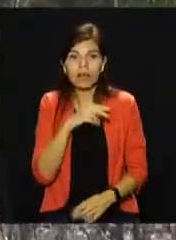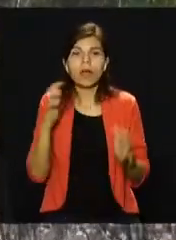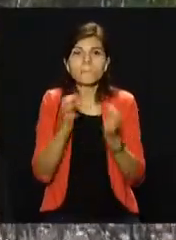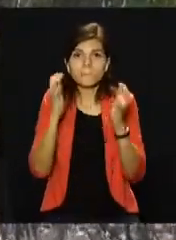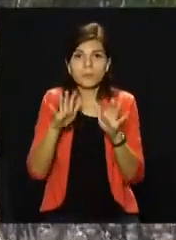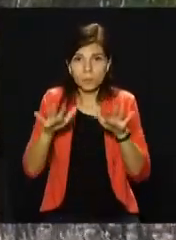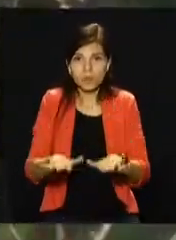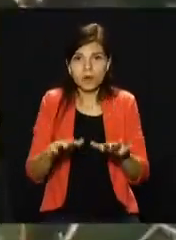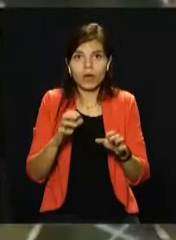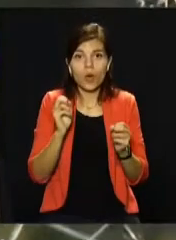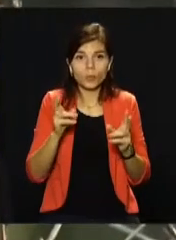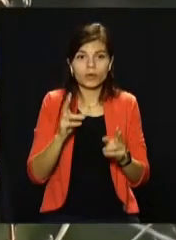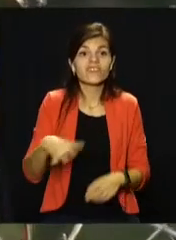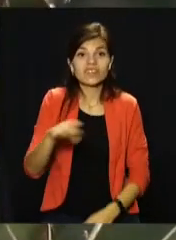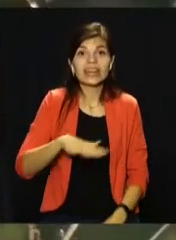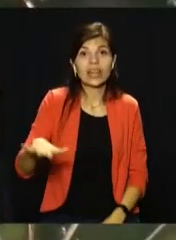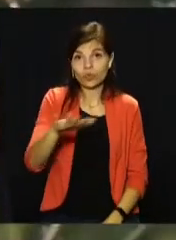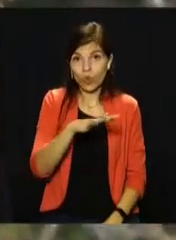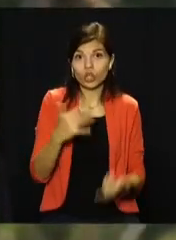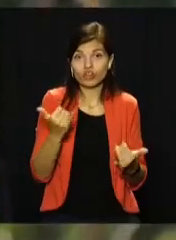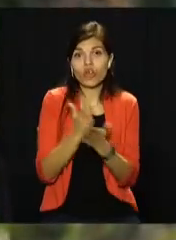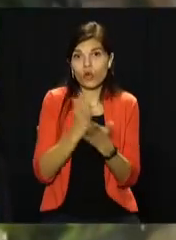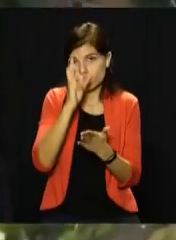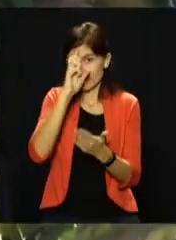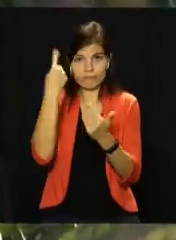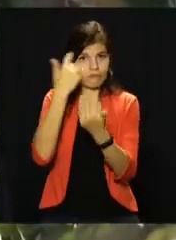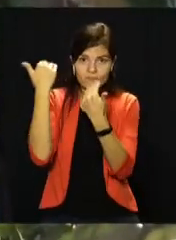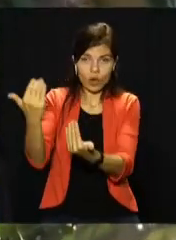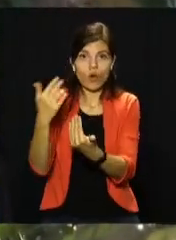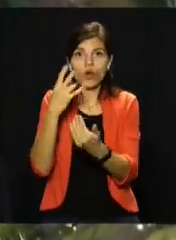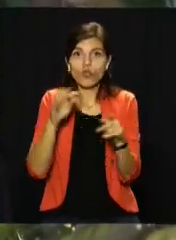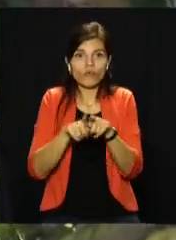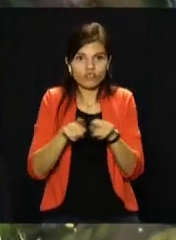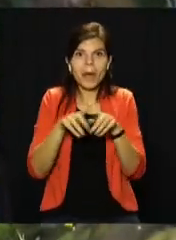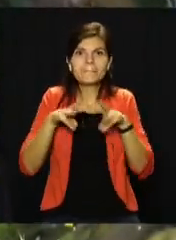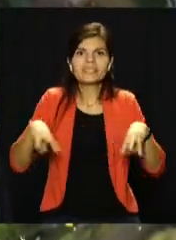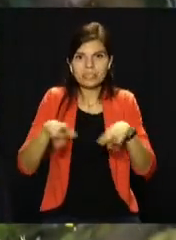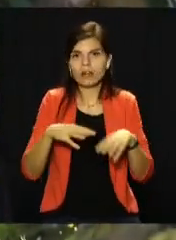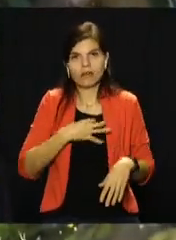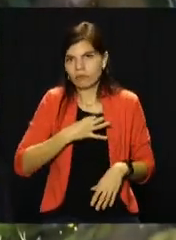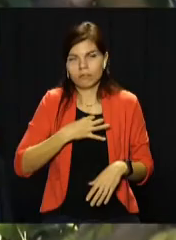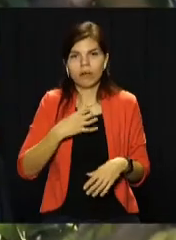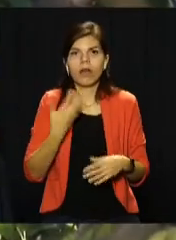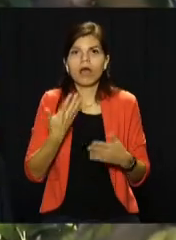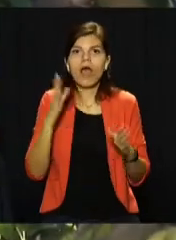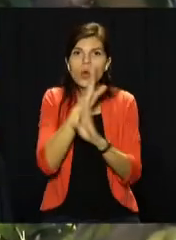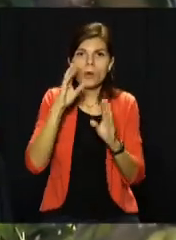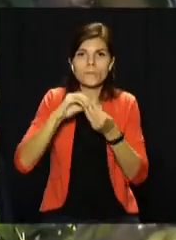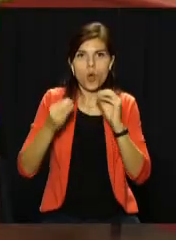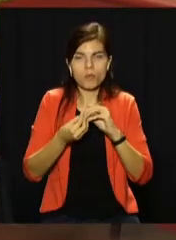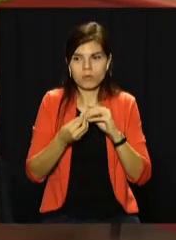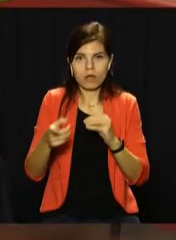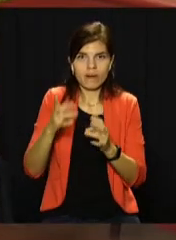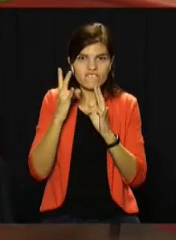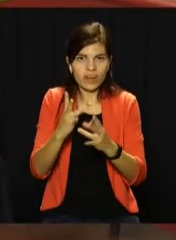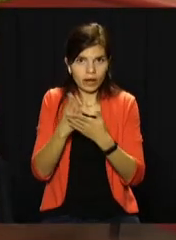зберігання небезпечних відходів. Вся територія наразі належить державі, але профільні міністерства й досі байдужі до вирішення численних екологічних проблем,